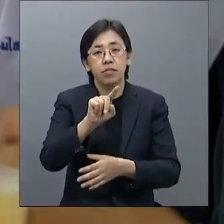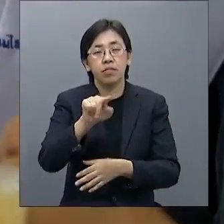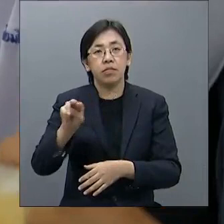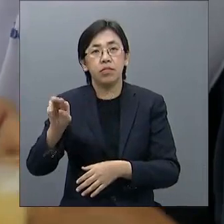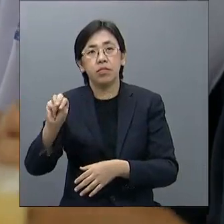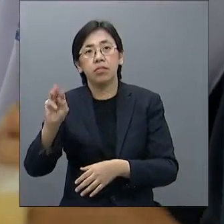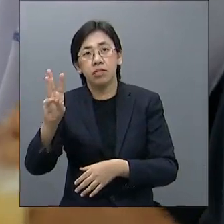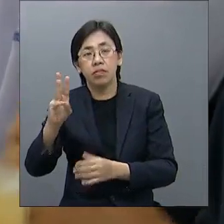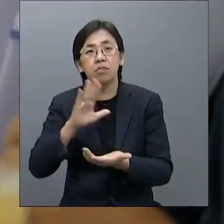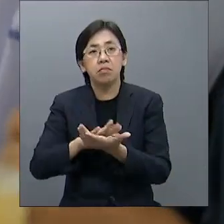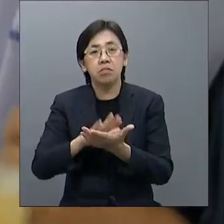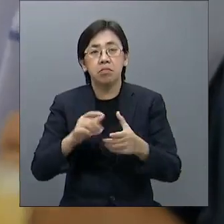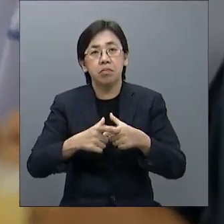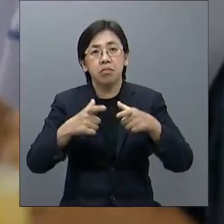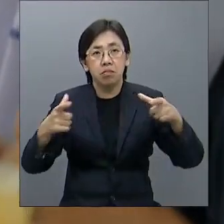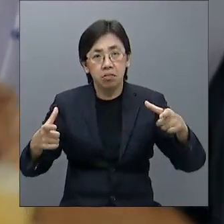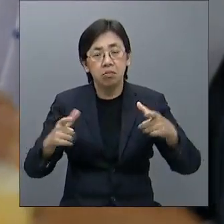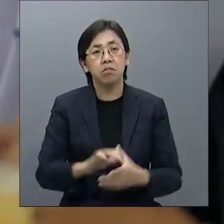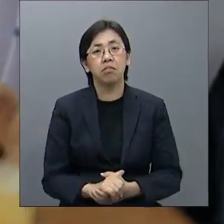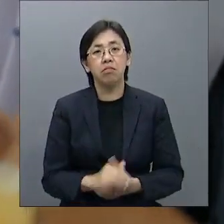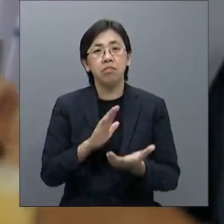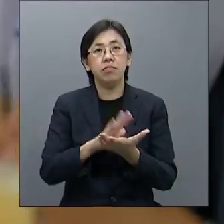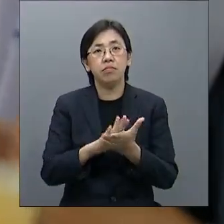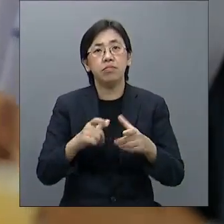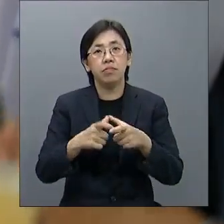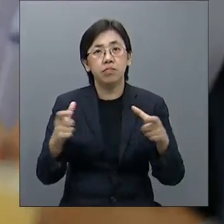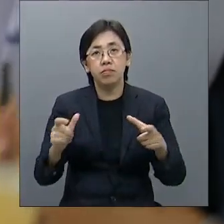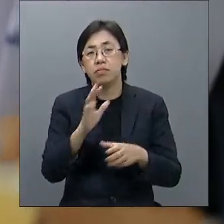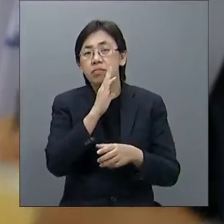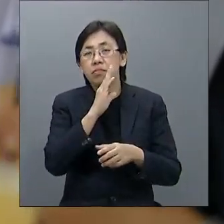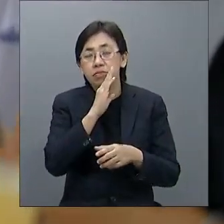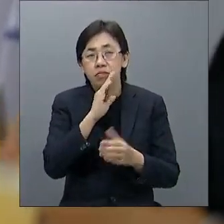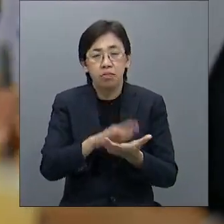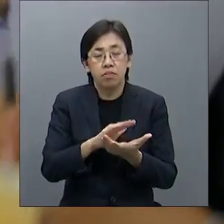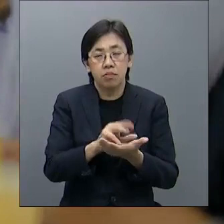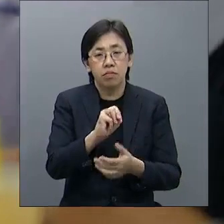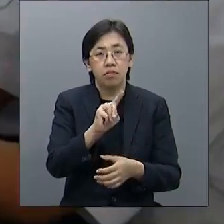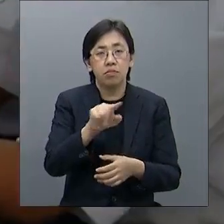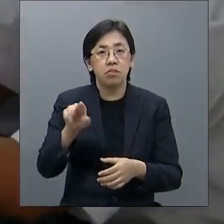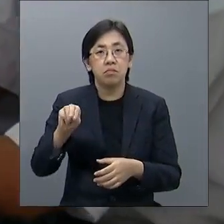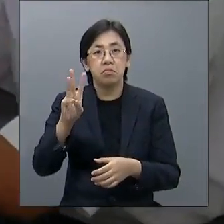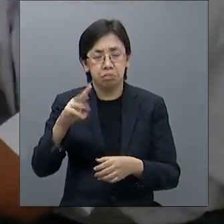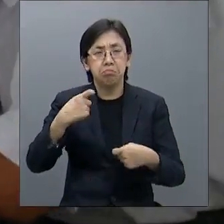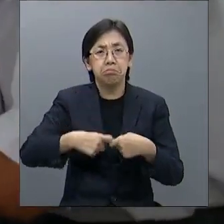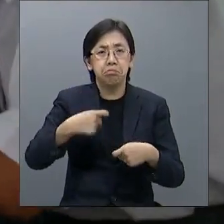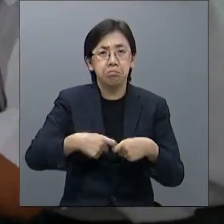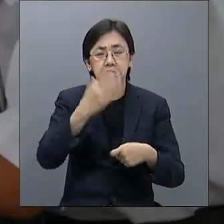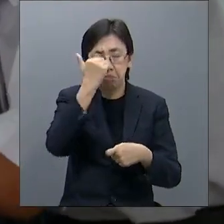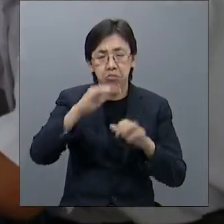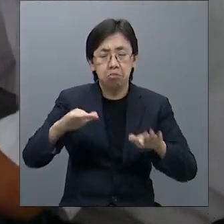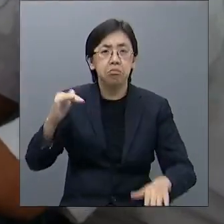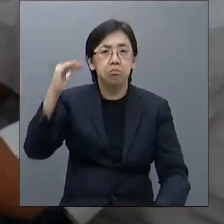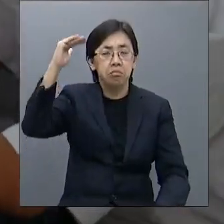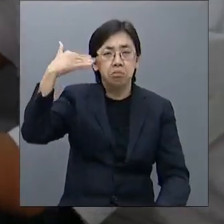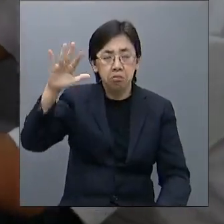งเรียนขนาดใหญ่เนื่องจากว่าการขยายผลมาโรงเรียนมัธยมนะคะมันจะค่อนข้างยากเด็กโตแล้วนะคะโรงเรียน